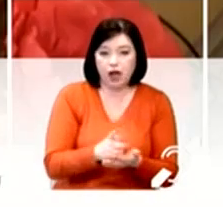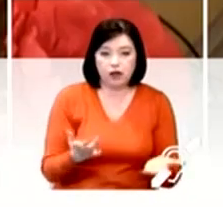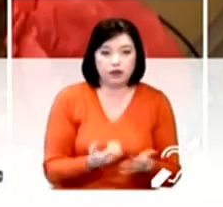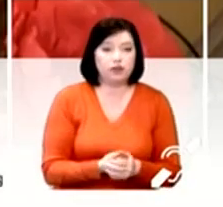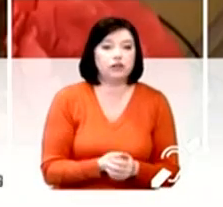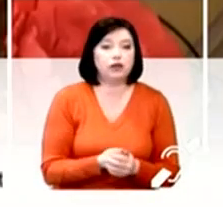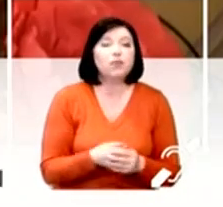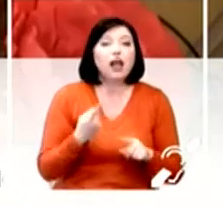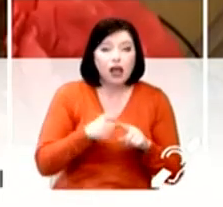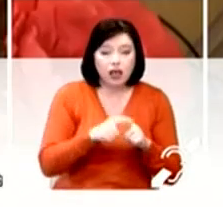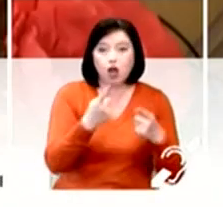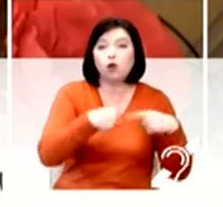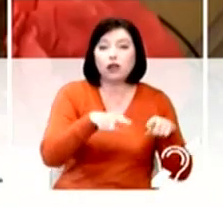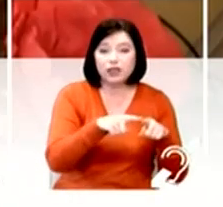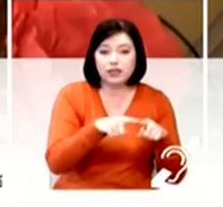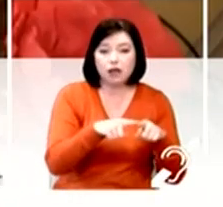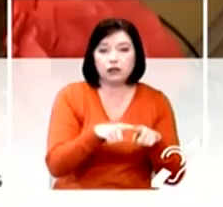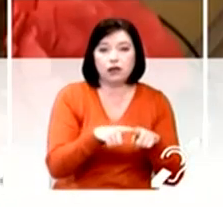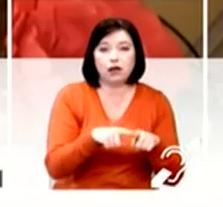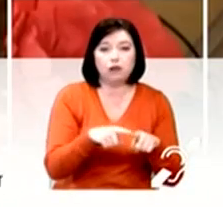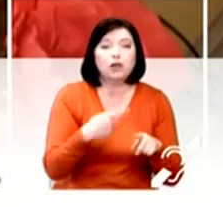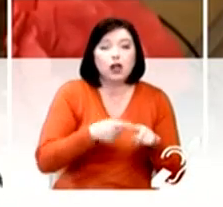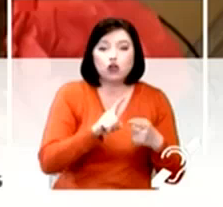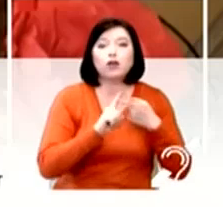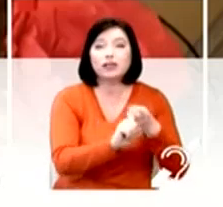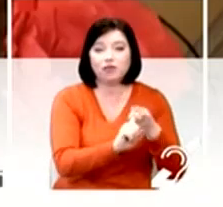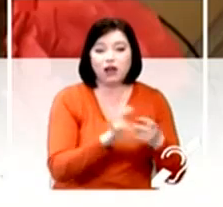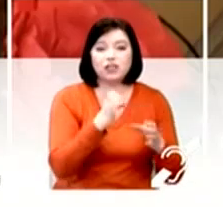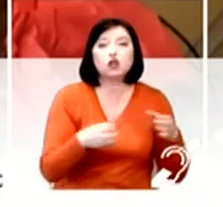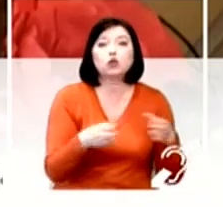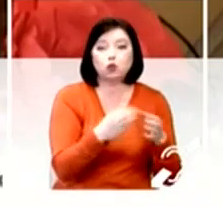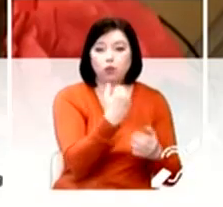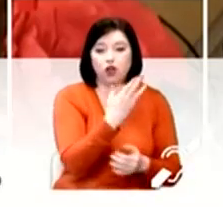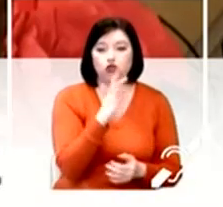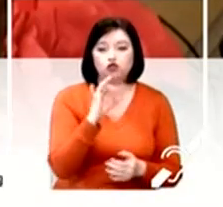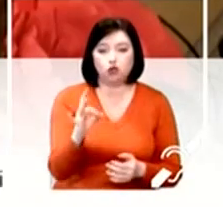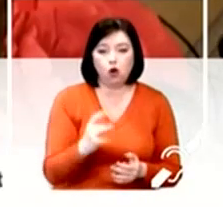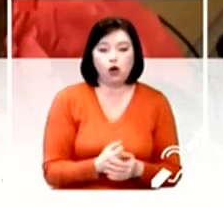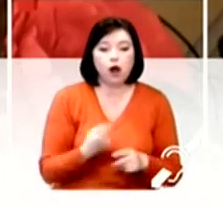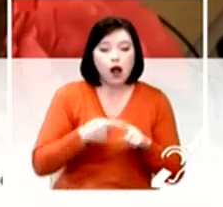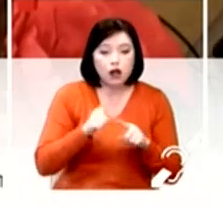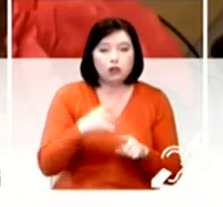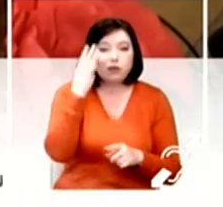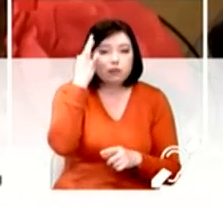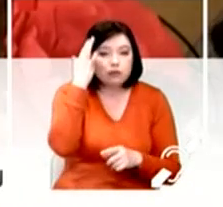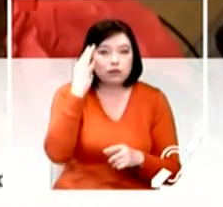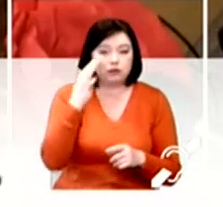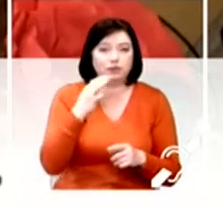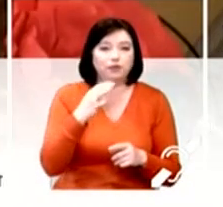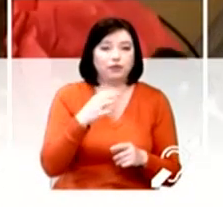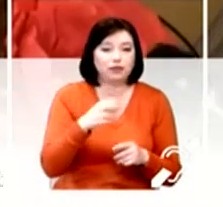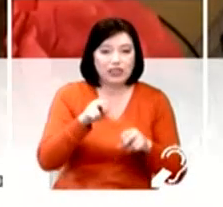Este la fel o companie legată de gruparea Shore, care intenționat a